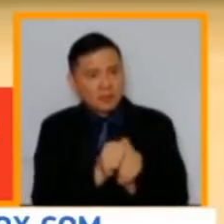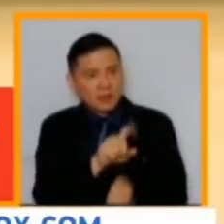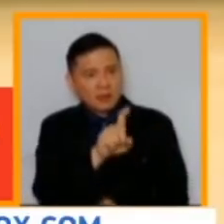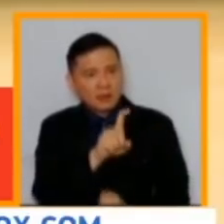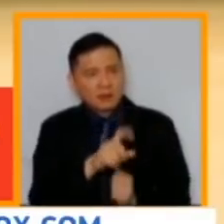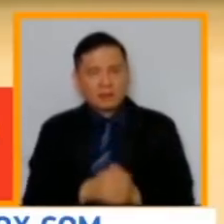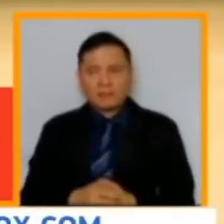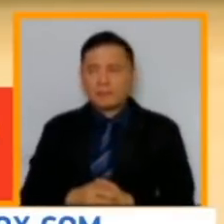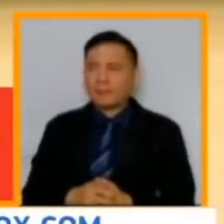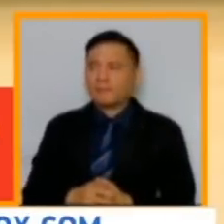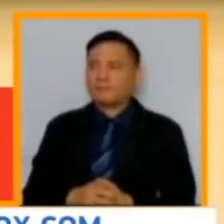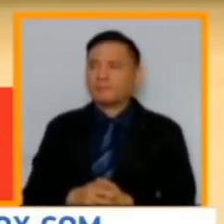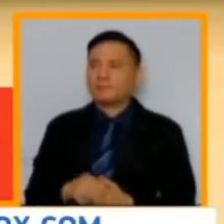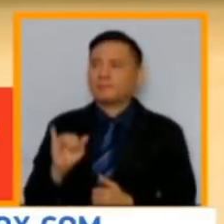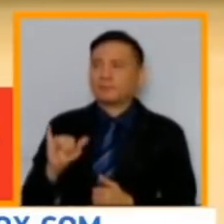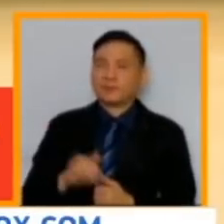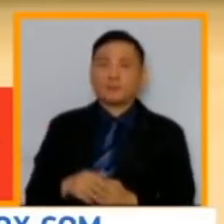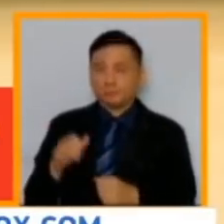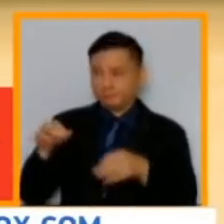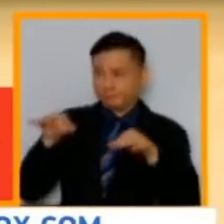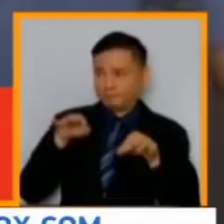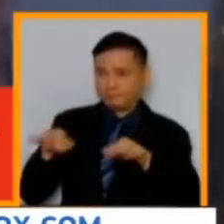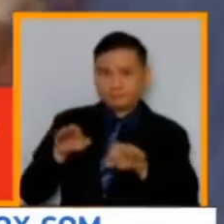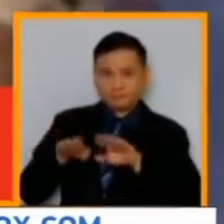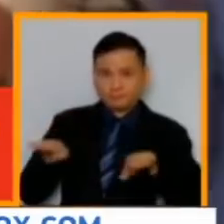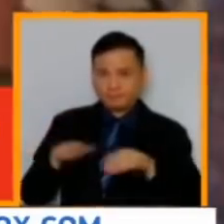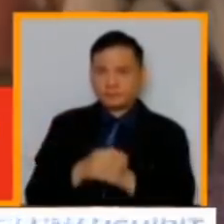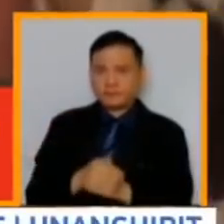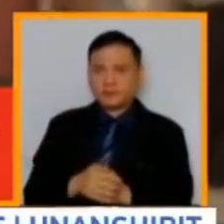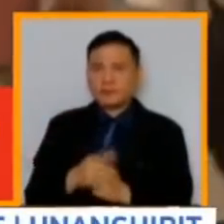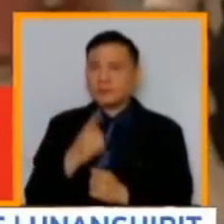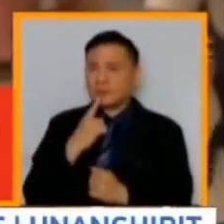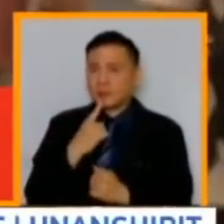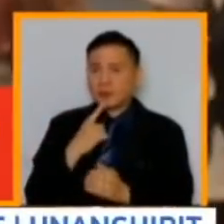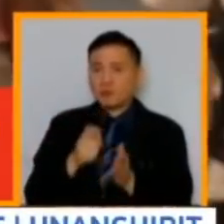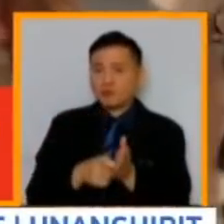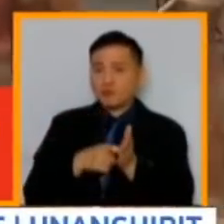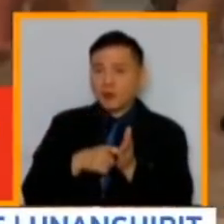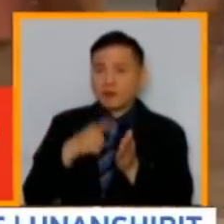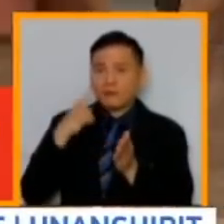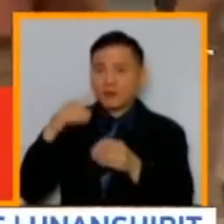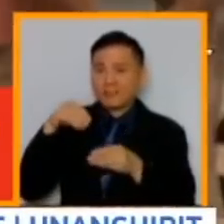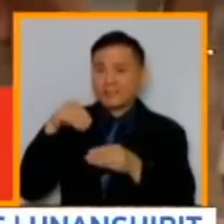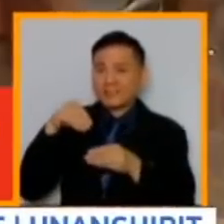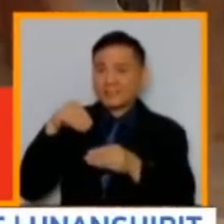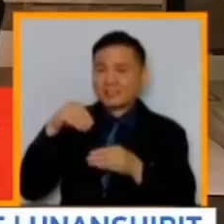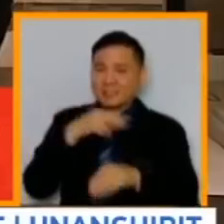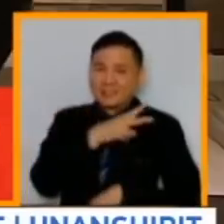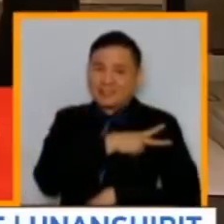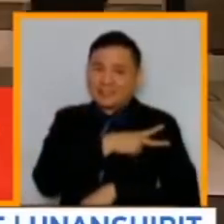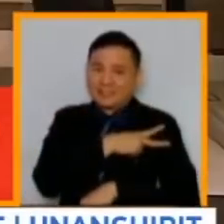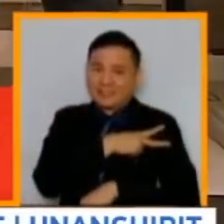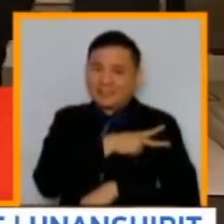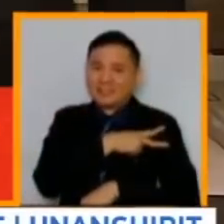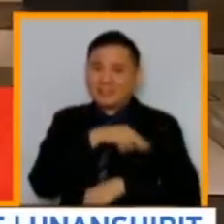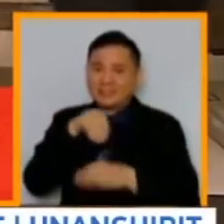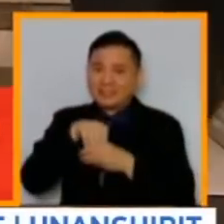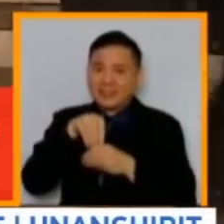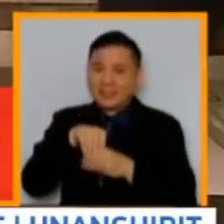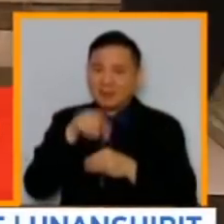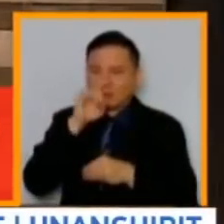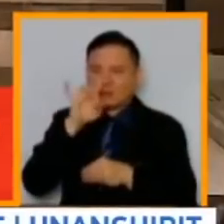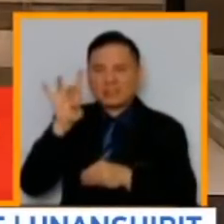yung sinabi natin kanina, required yung vaccination sa indoor, 18 pataas. Okay. No? So yung